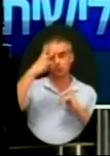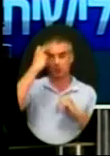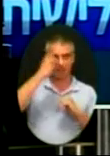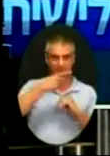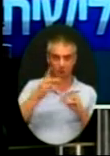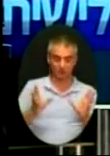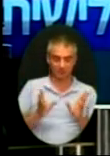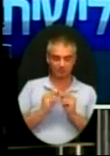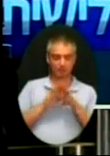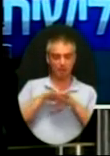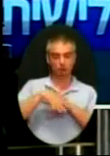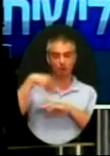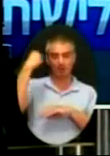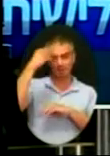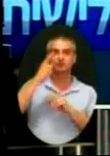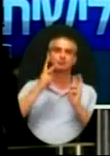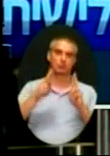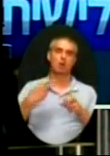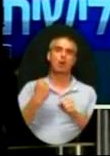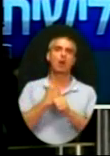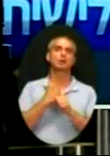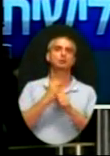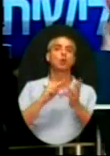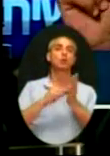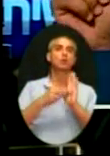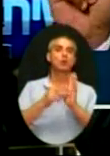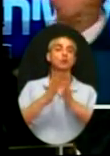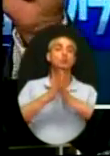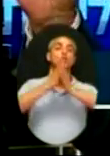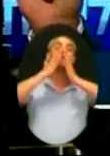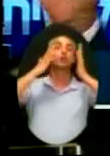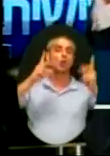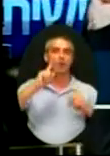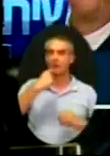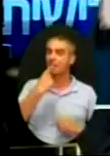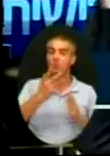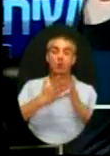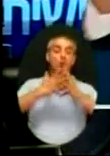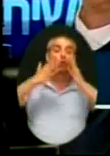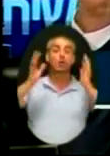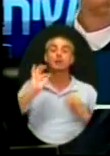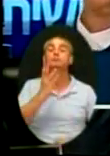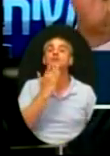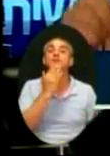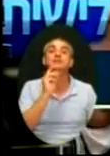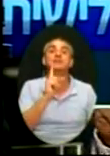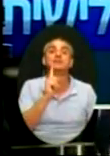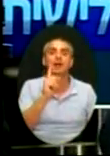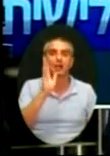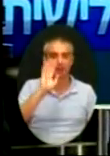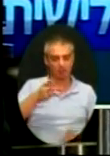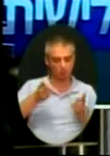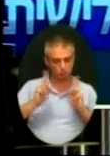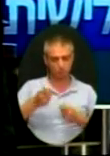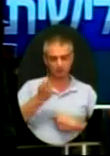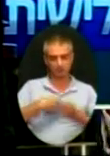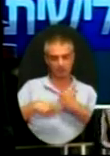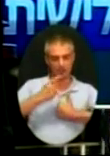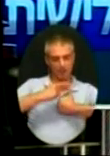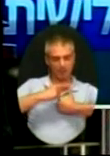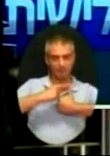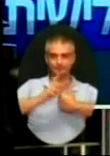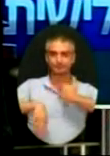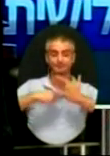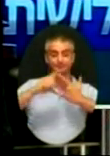הערביות עם השפעה לפלסטינים יכול לייצר פה תוכנית גדולה, אגב ככה הם אמרו, גדולה לישראל, גם בפוטנציאל הכלכלי,